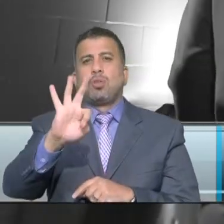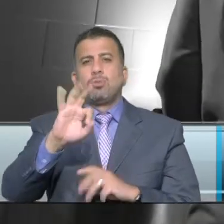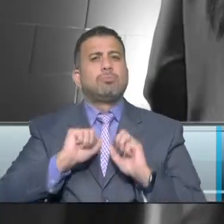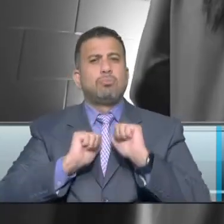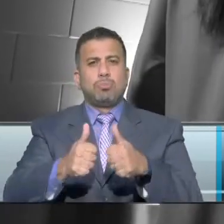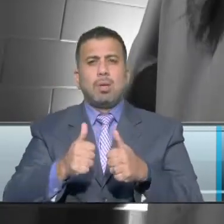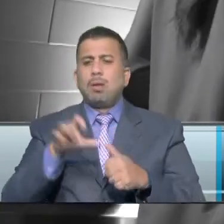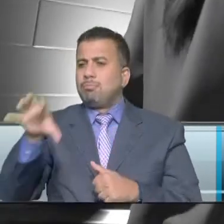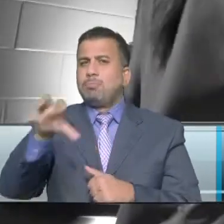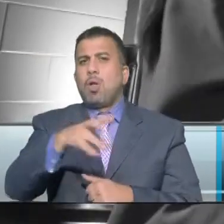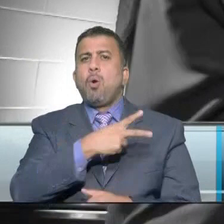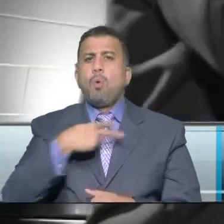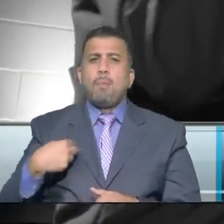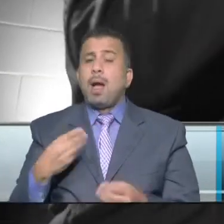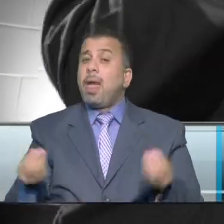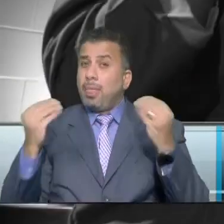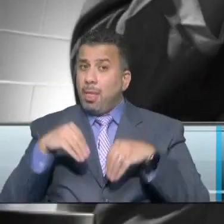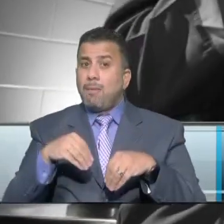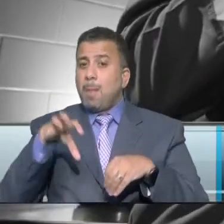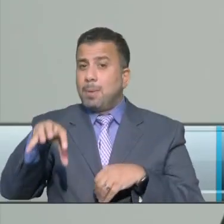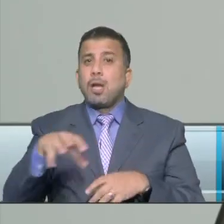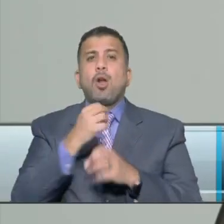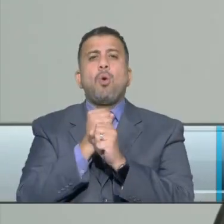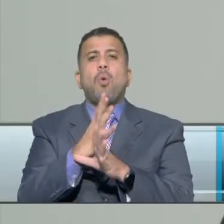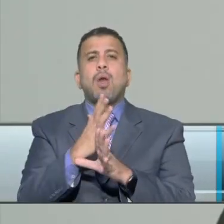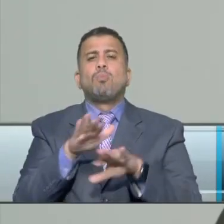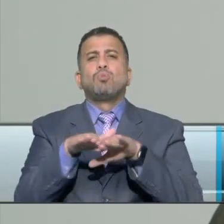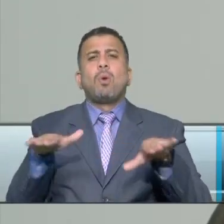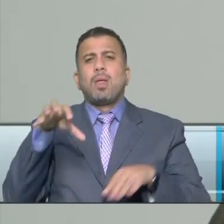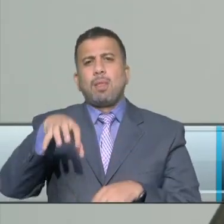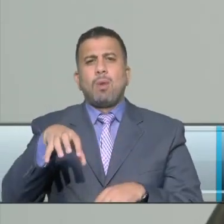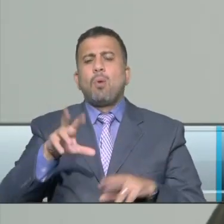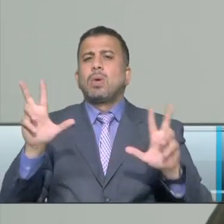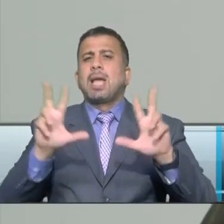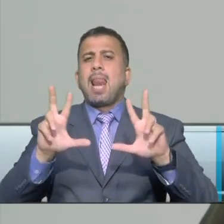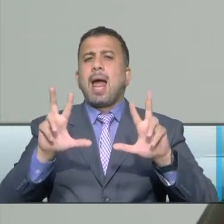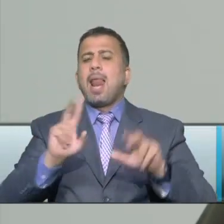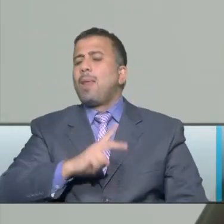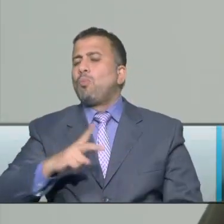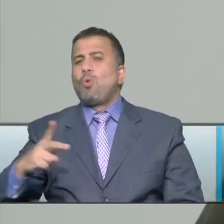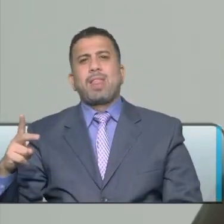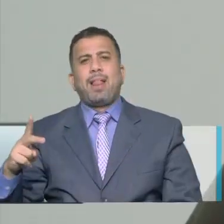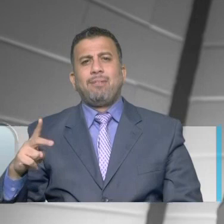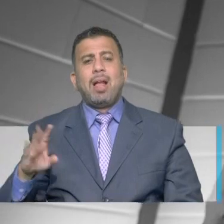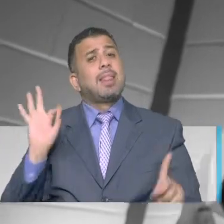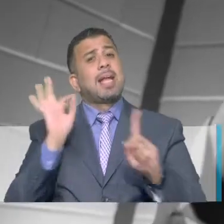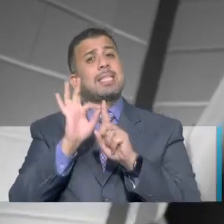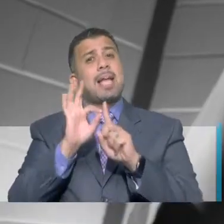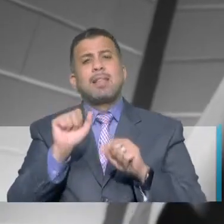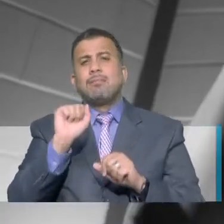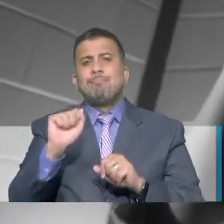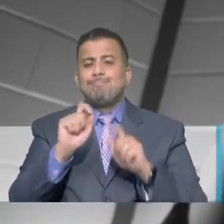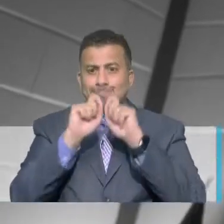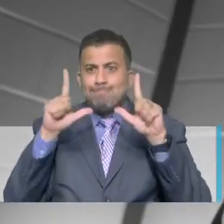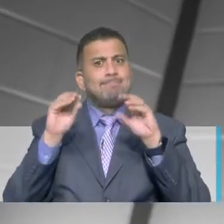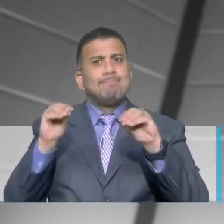بمشاركه عده جهات حكوميه اضافه للمناطق الحره على مستوى الدوله ووسائل الاع المختلفه